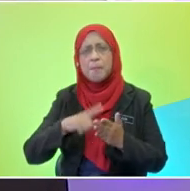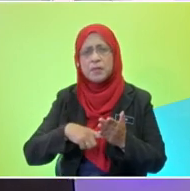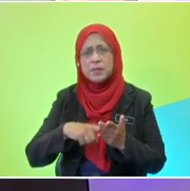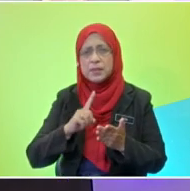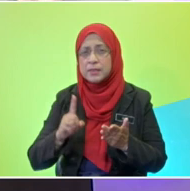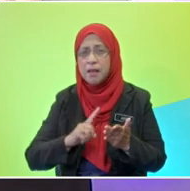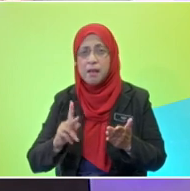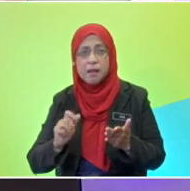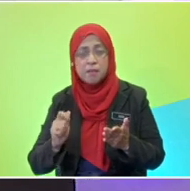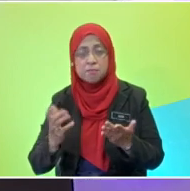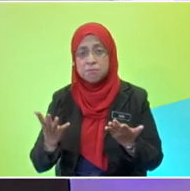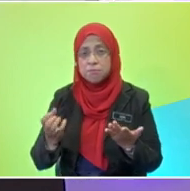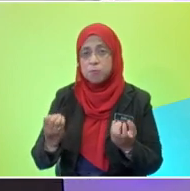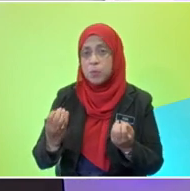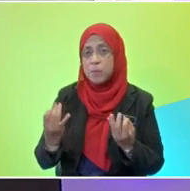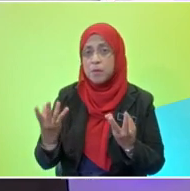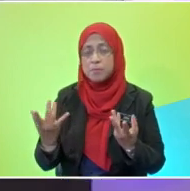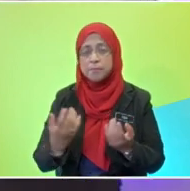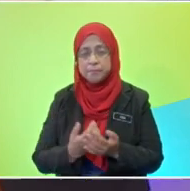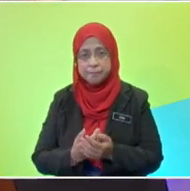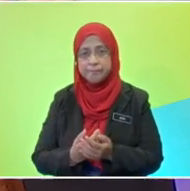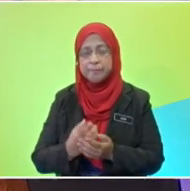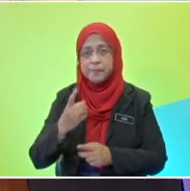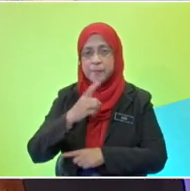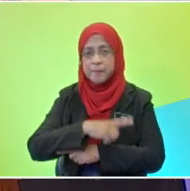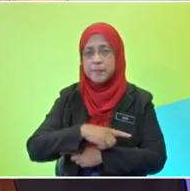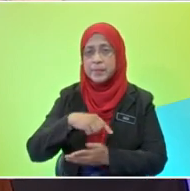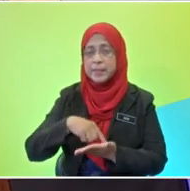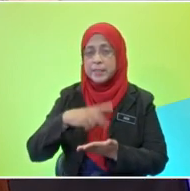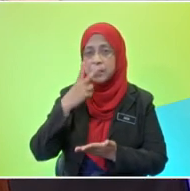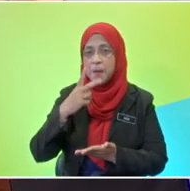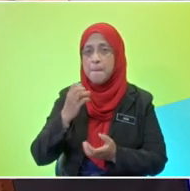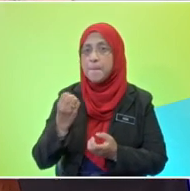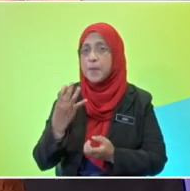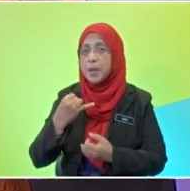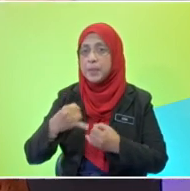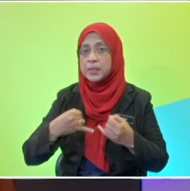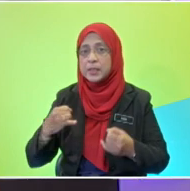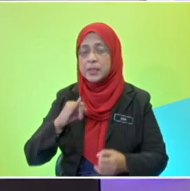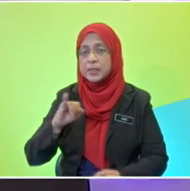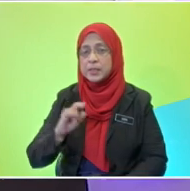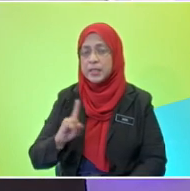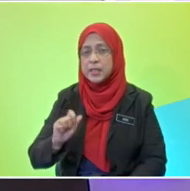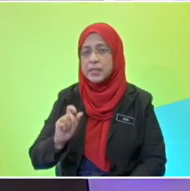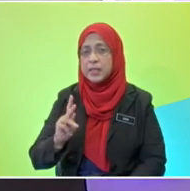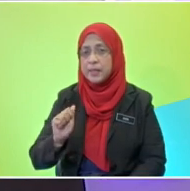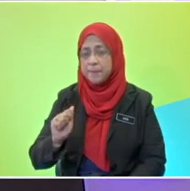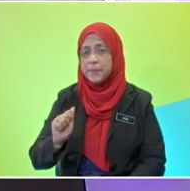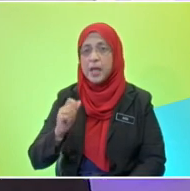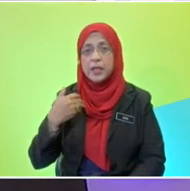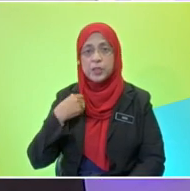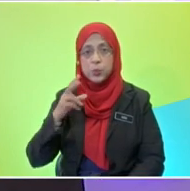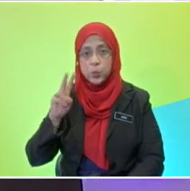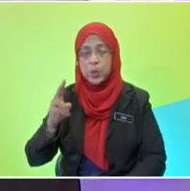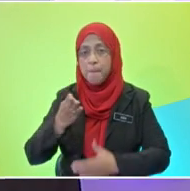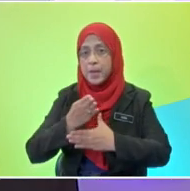berapa ya sebenarnya ya oke so kita akan tengok hari ini berapa jenis zakat ya meski zakat terbagi kepada